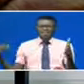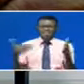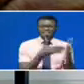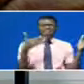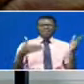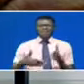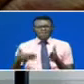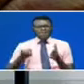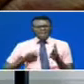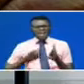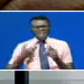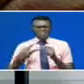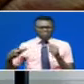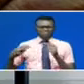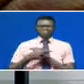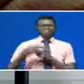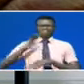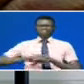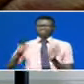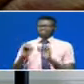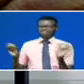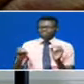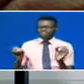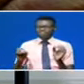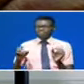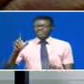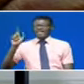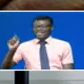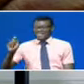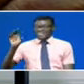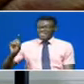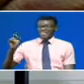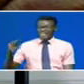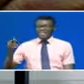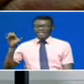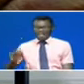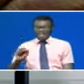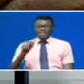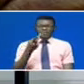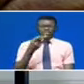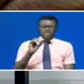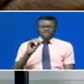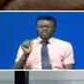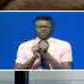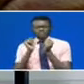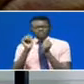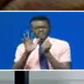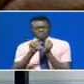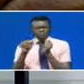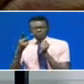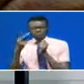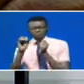bado wanawakeketa wasichana. Na kwa mujibu wa utafiti wa TDHS wa mwaka 2015 hadi mwaka